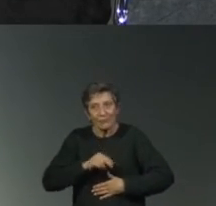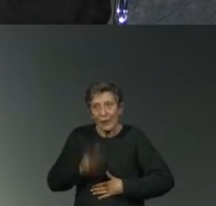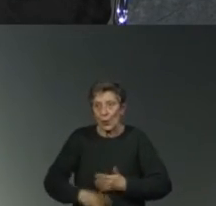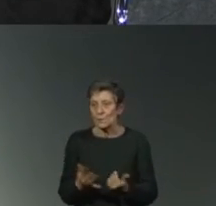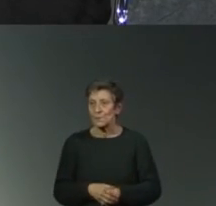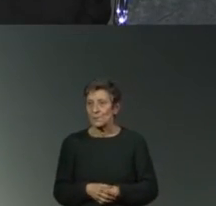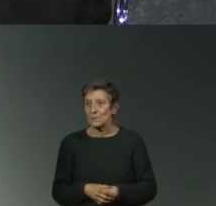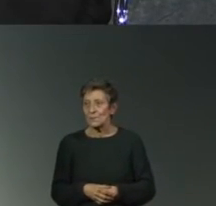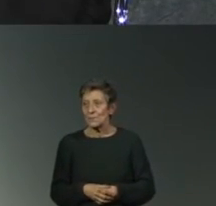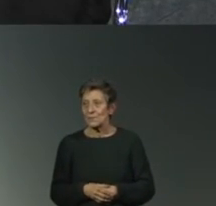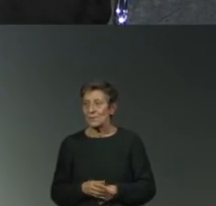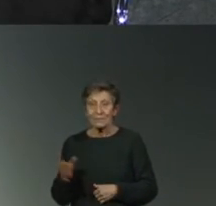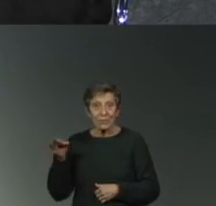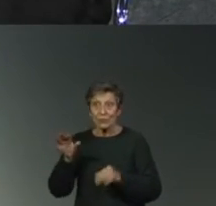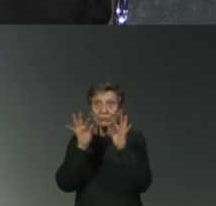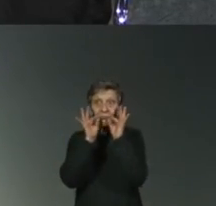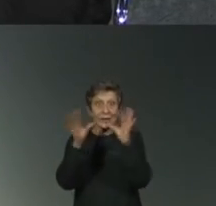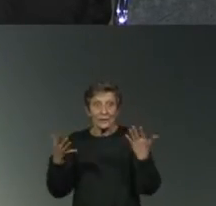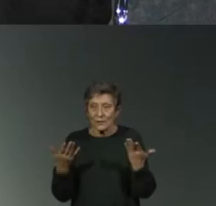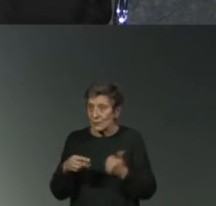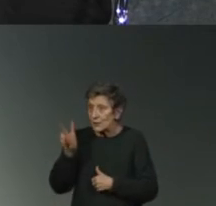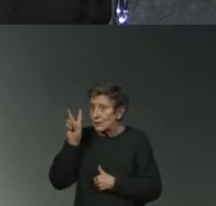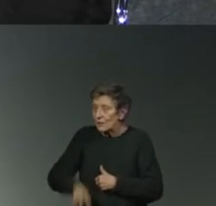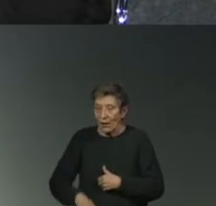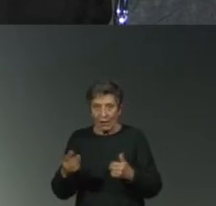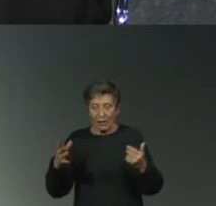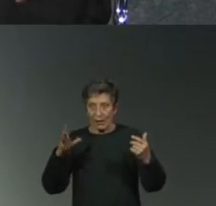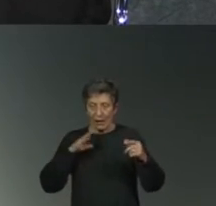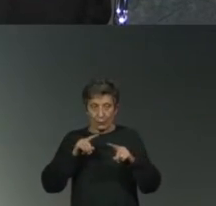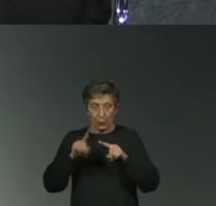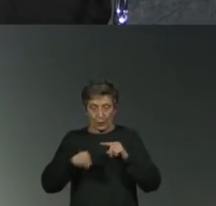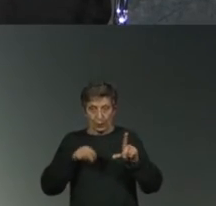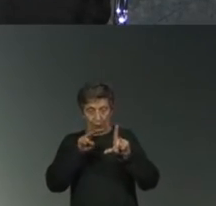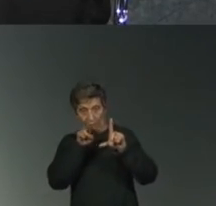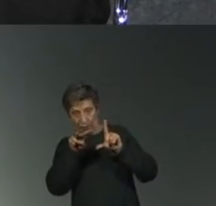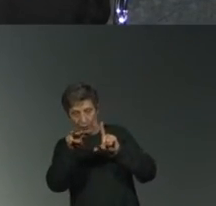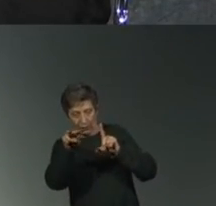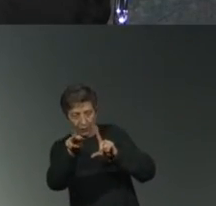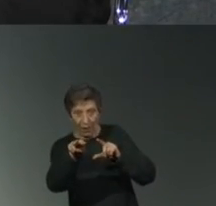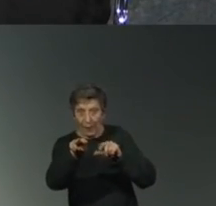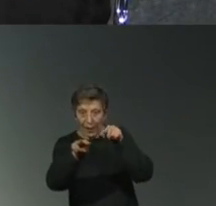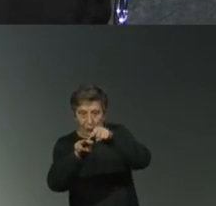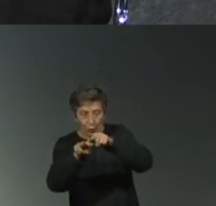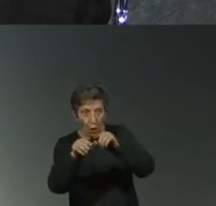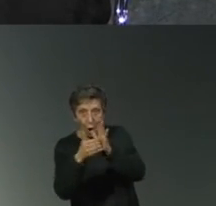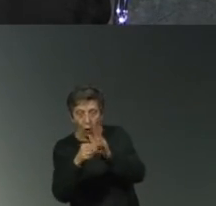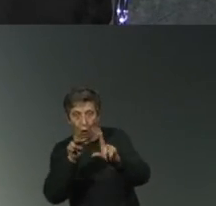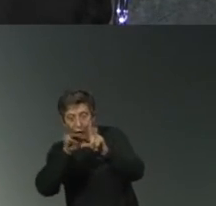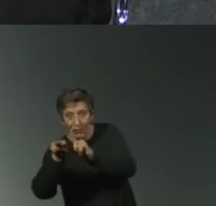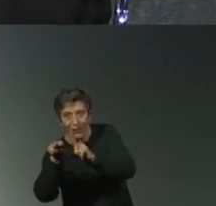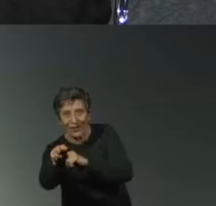Là, c'est magnifique parce qu'on a une sorte de mise en abîme dans la mise en abîme. Enfin, c'est très Et c'est très, très beau. Et surtout... parce qu'on